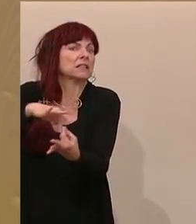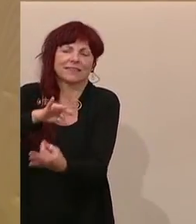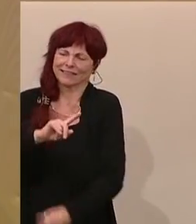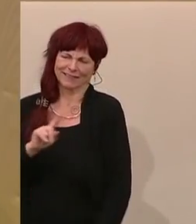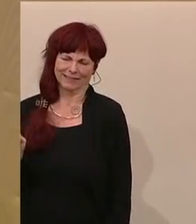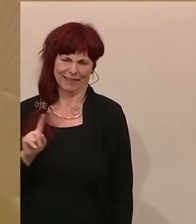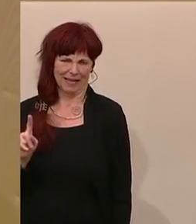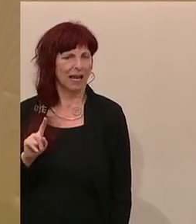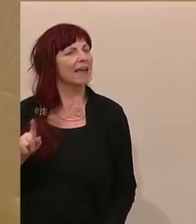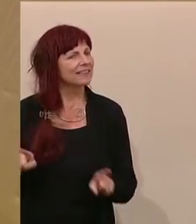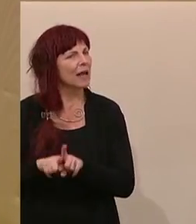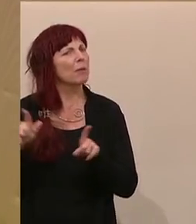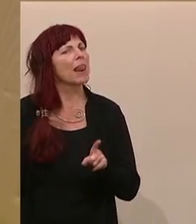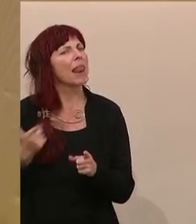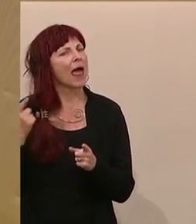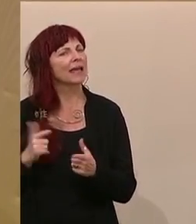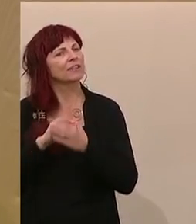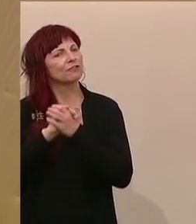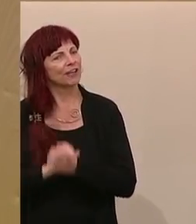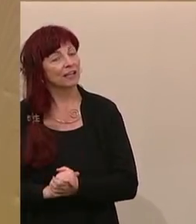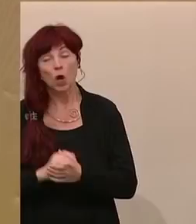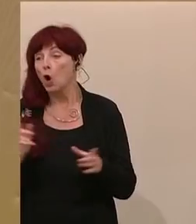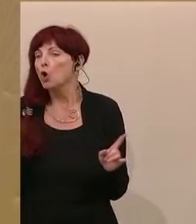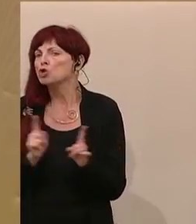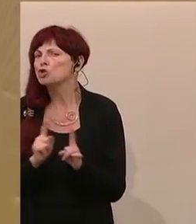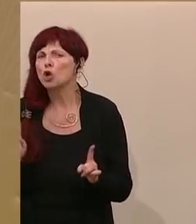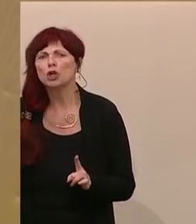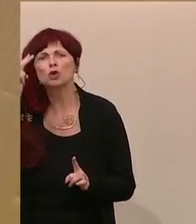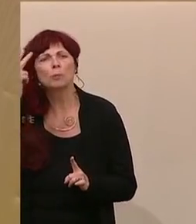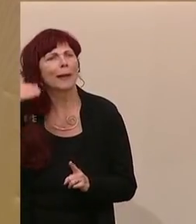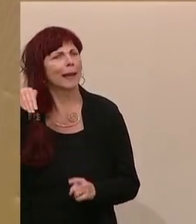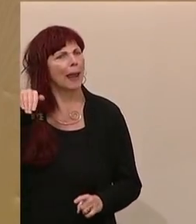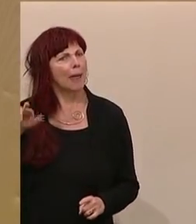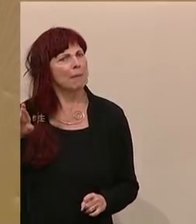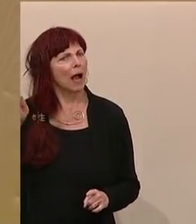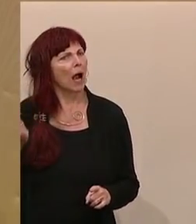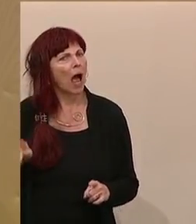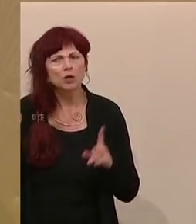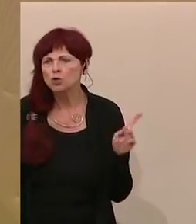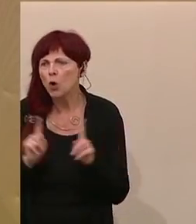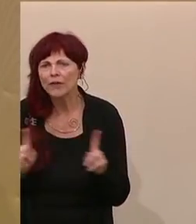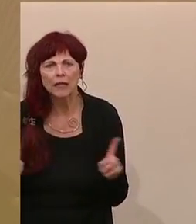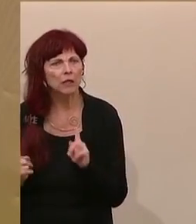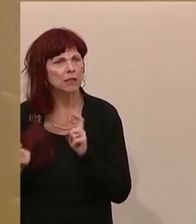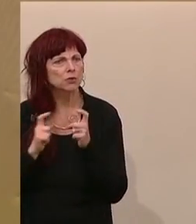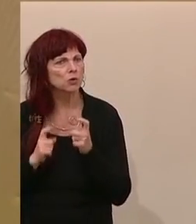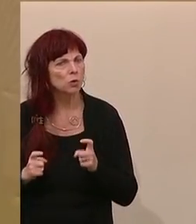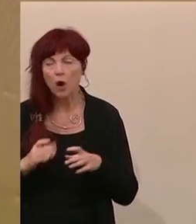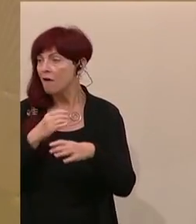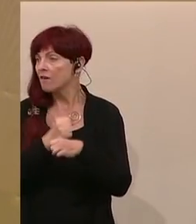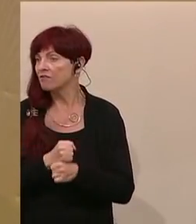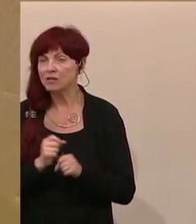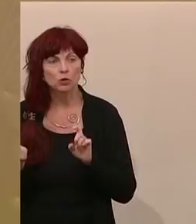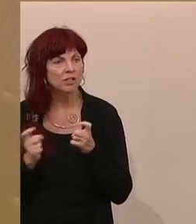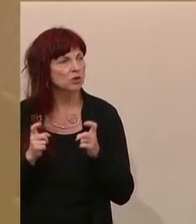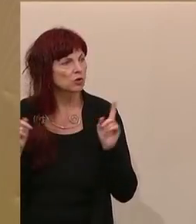darüber nachgedacht werden, die Menschenrechtskonvention zu diskutieren, die Verfassung zu diskutieren, gleichzeitig in der Früh bei